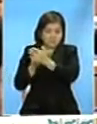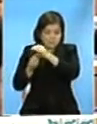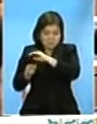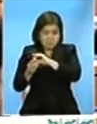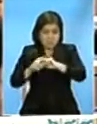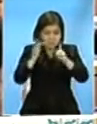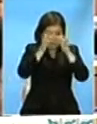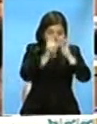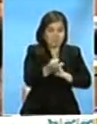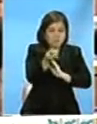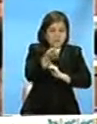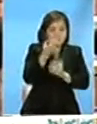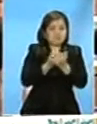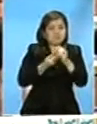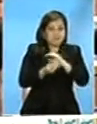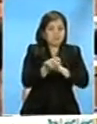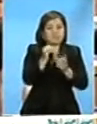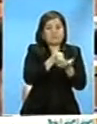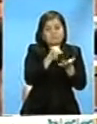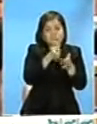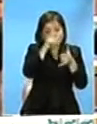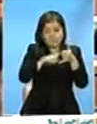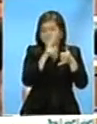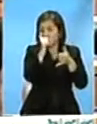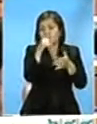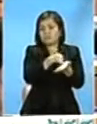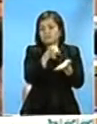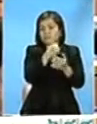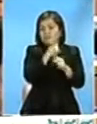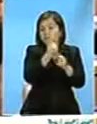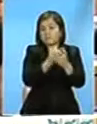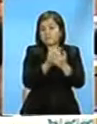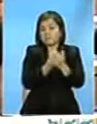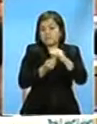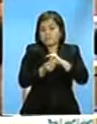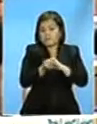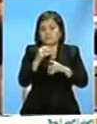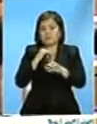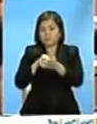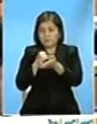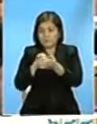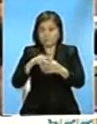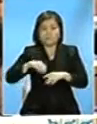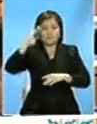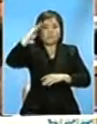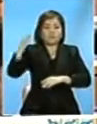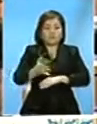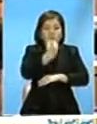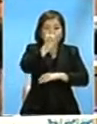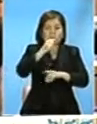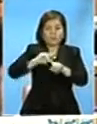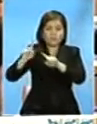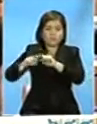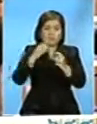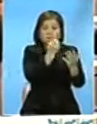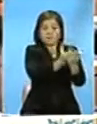เท่าไหร่ง่ายครับยิ่งคนเดียวยิ่งง่ายระบอบเผด็จการทุนนิยมหลายประเทศก็โ